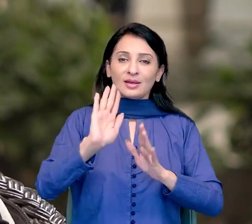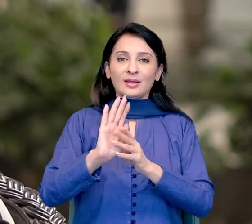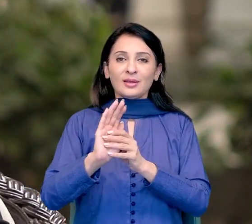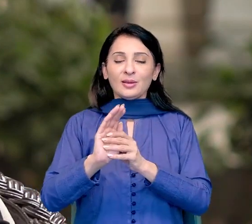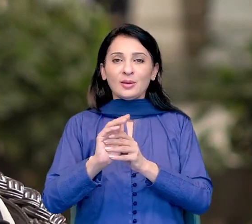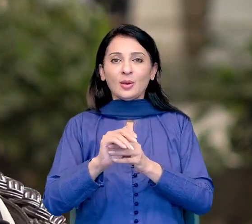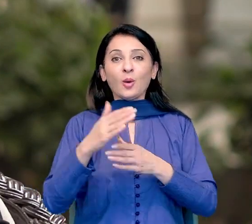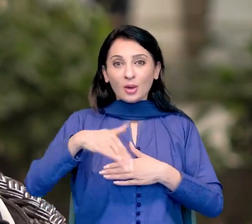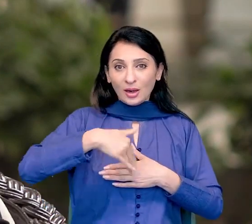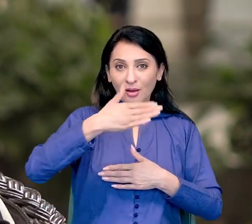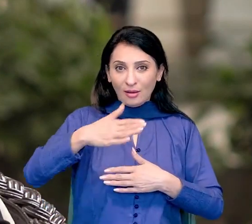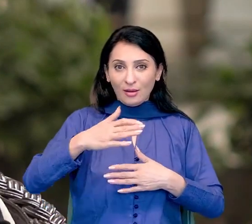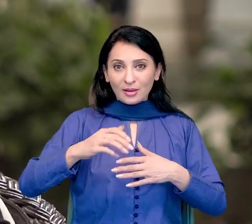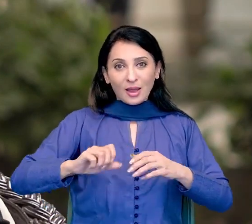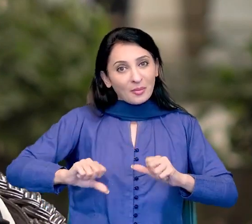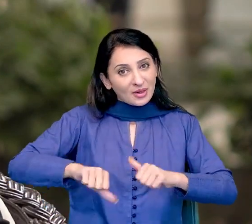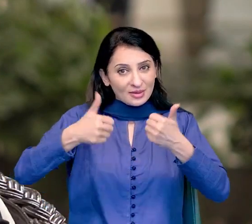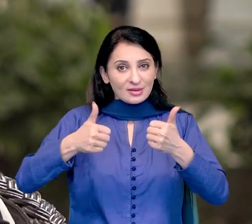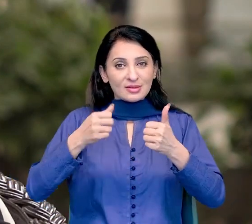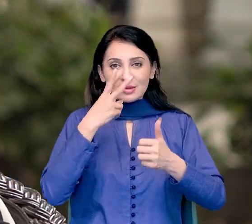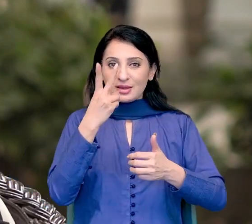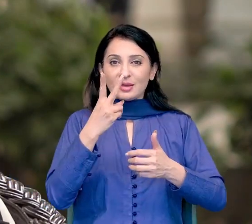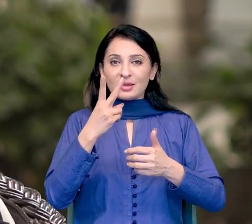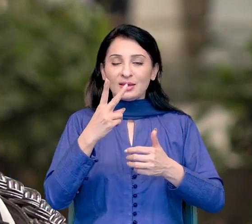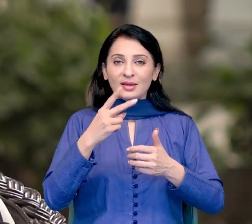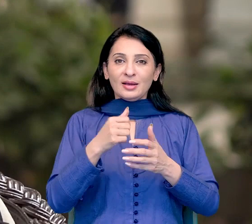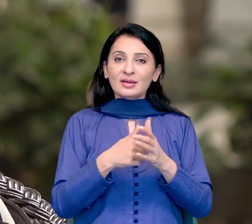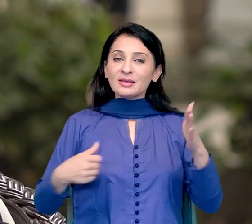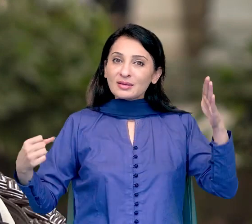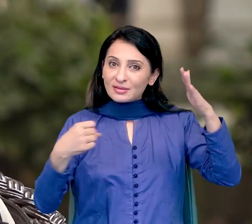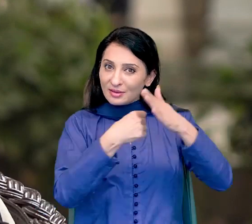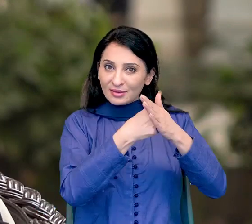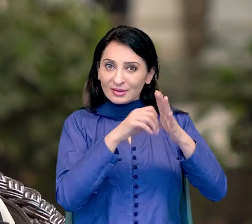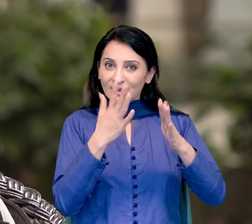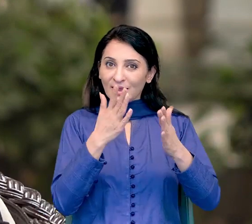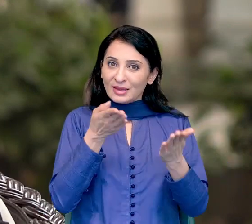Just keep that going. You will see results. It is not